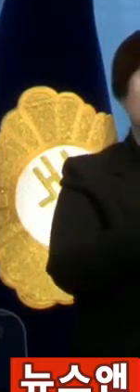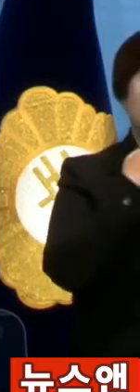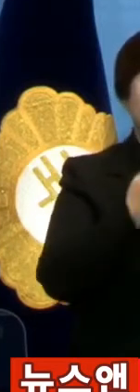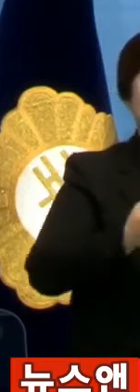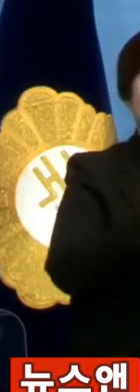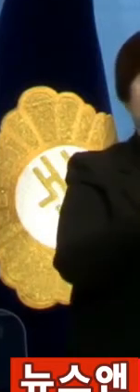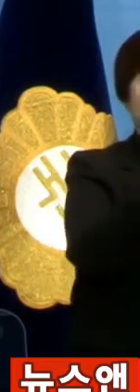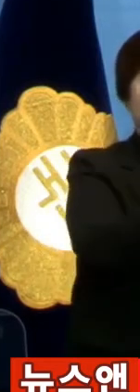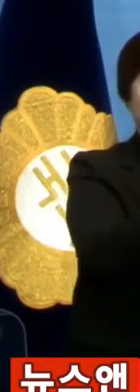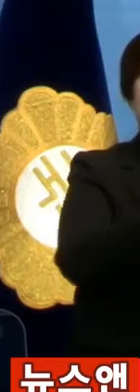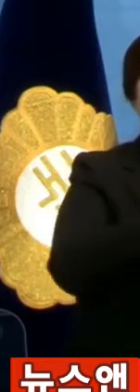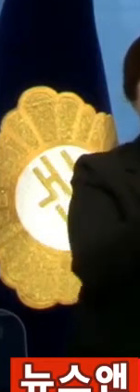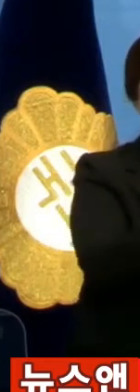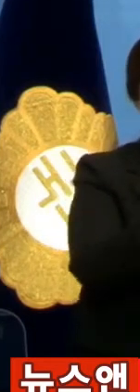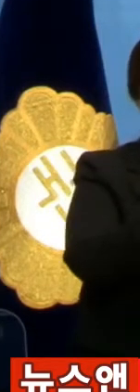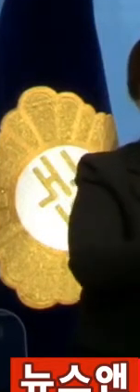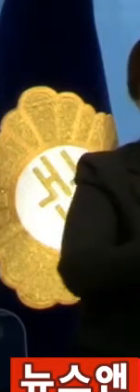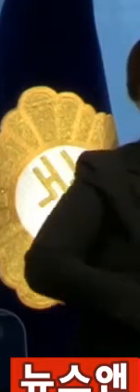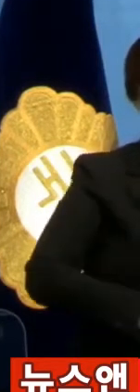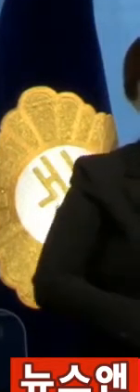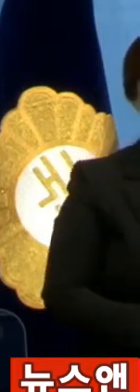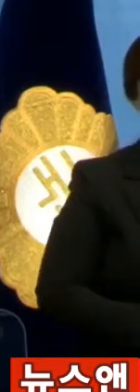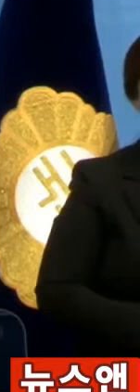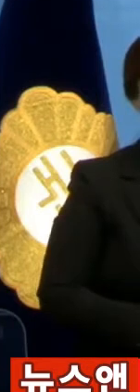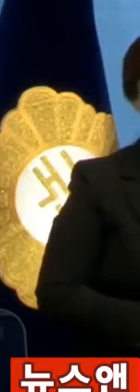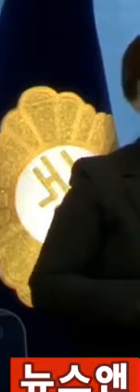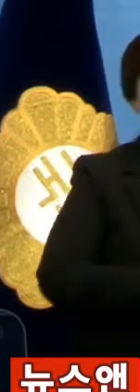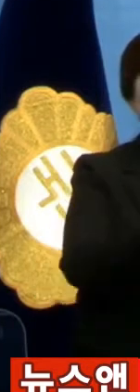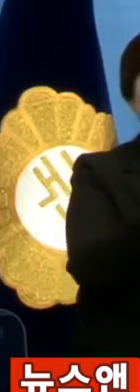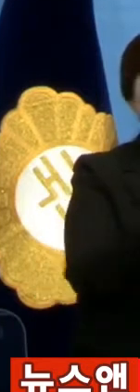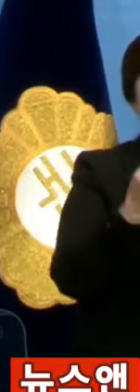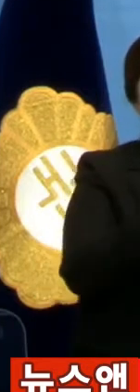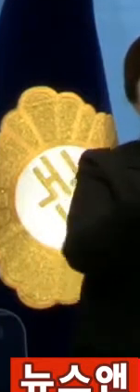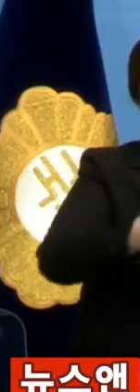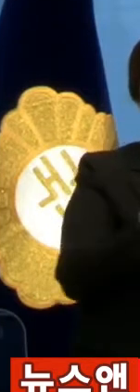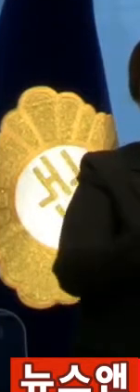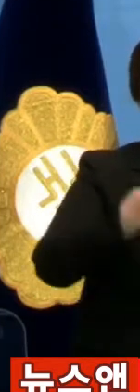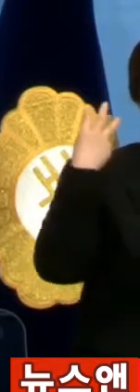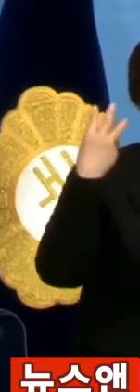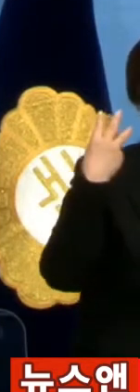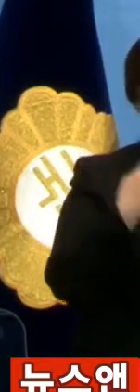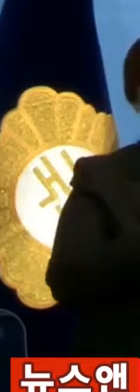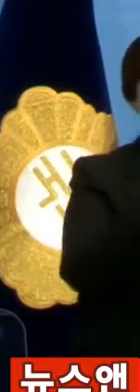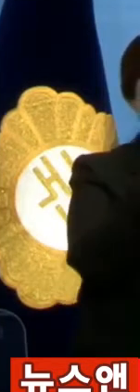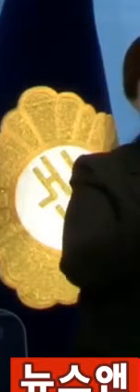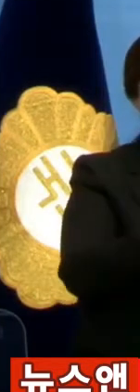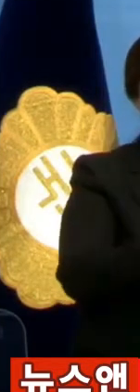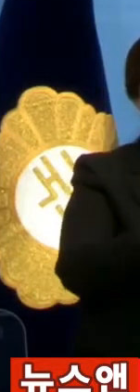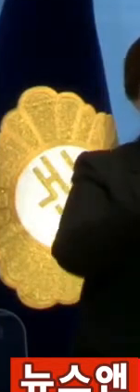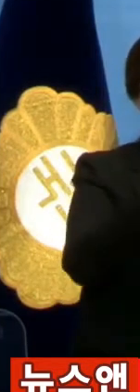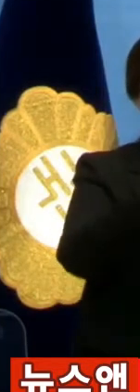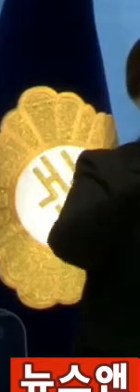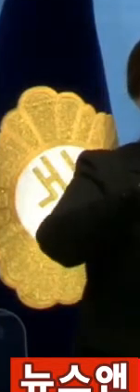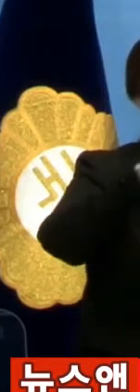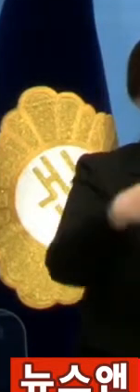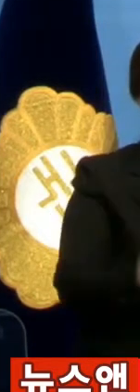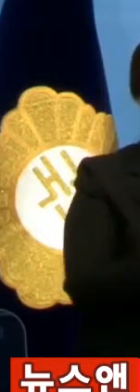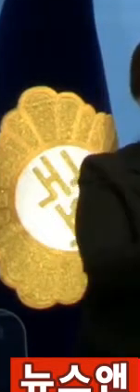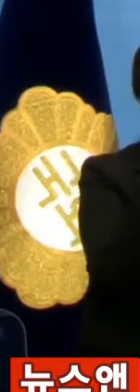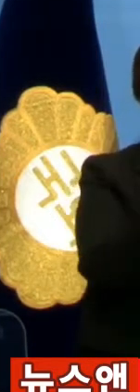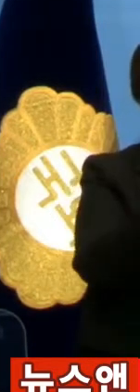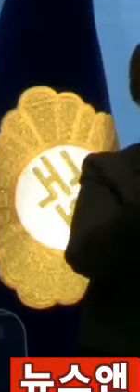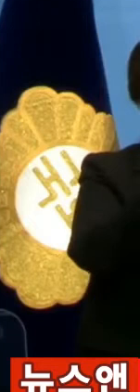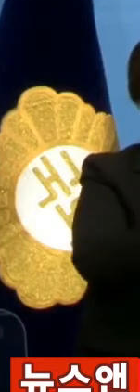하는 제도적 안전장치가 필요합니다. 우리 국민은 이미 3년 전 사법농단 사건을 통해 법원의 재판이